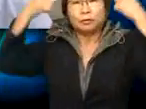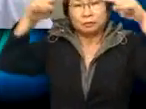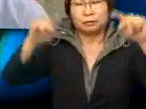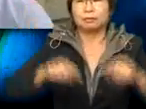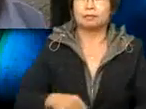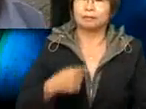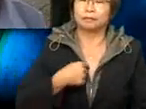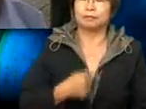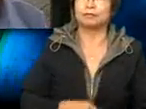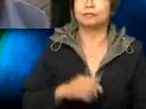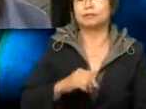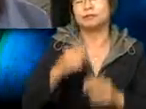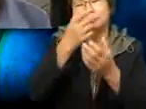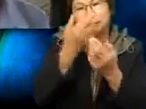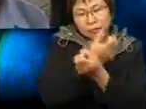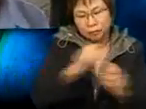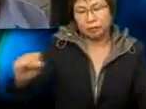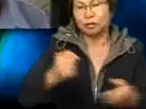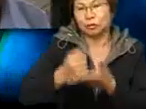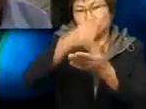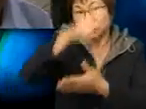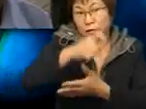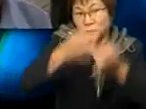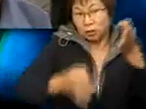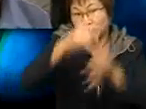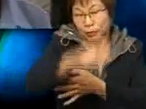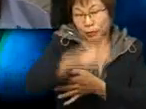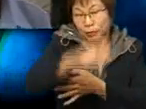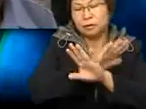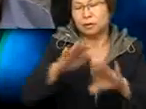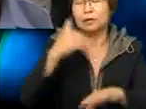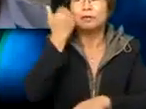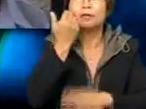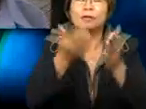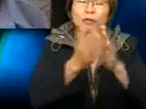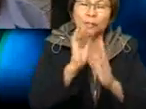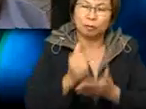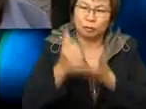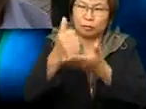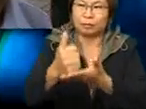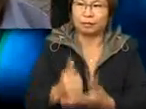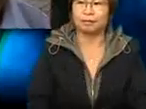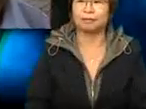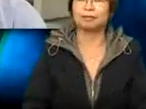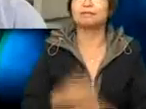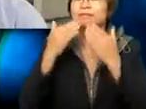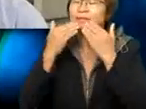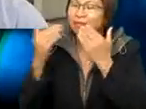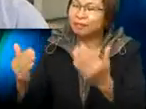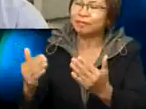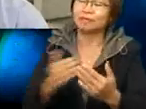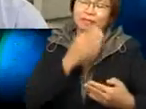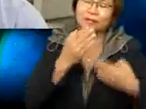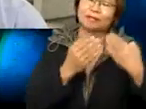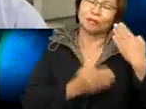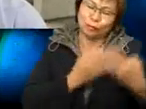berjaya. Aku sedia menolong kau jika diperlukan. Janganlah malu untuk meminta pertolongan. Terima kasihlah